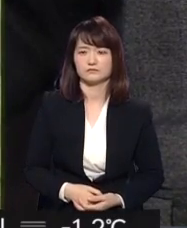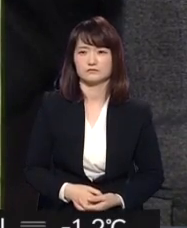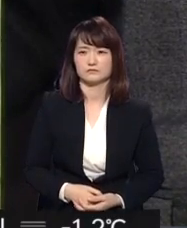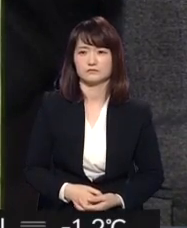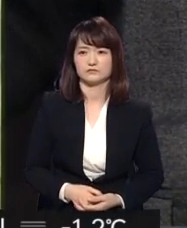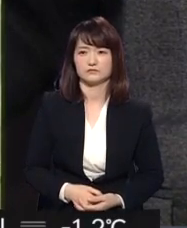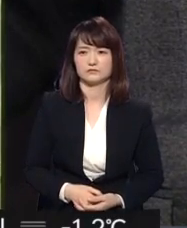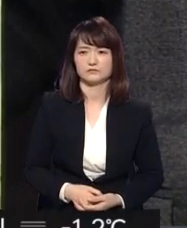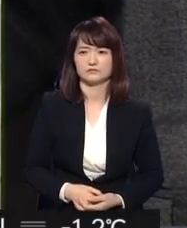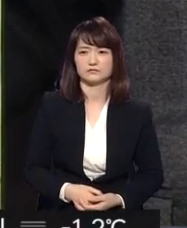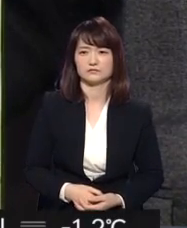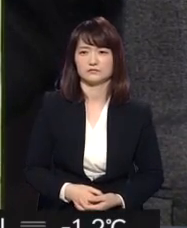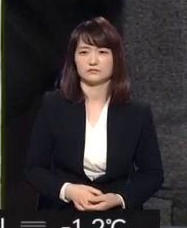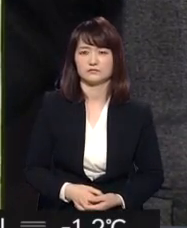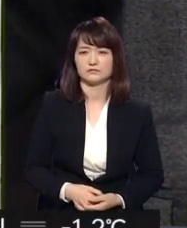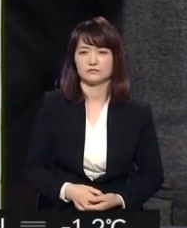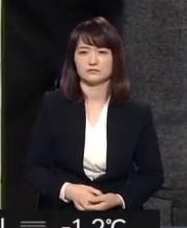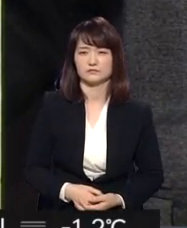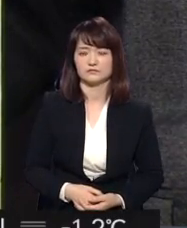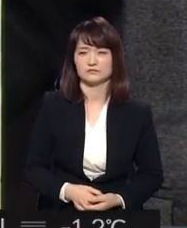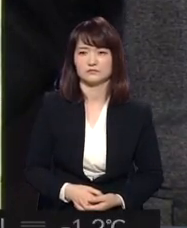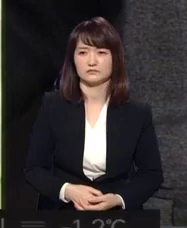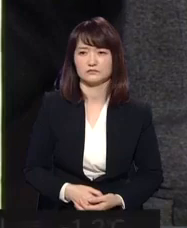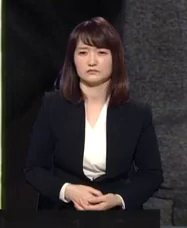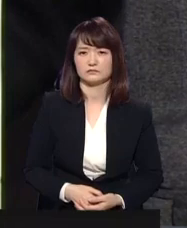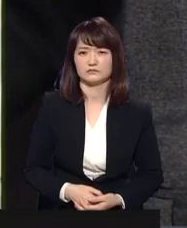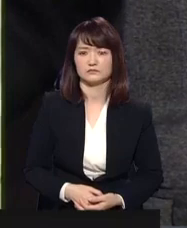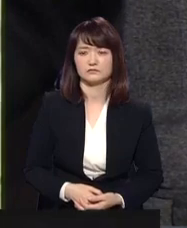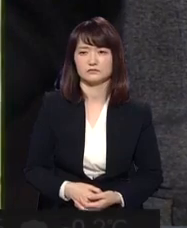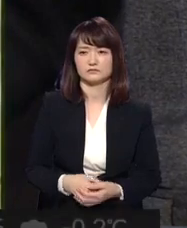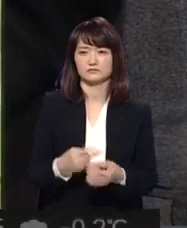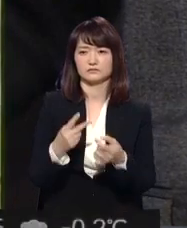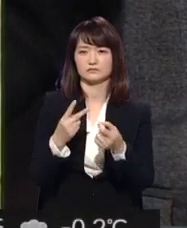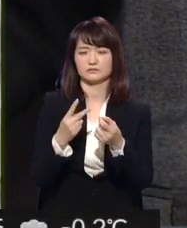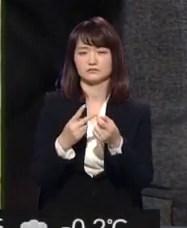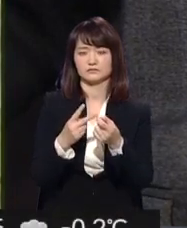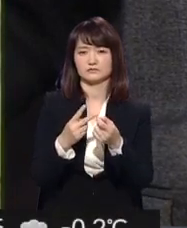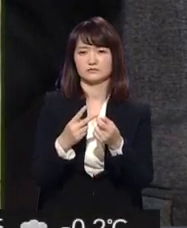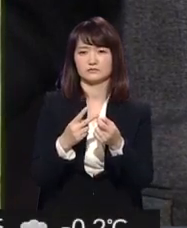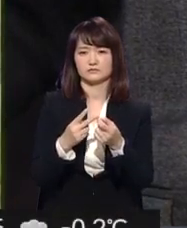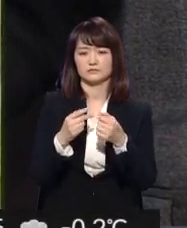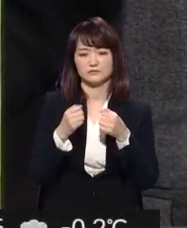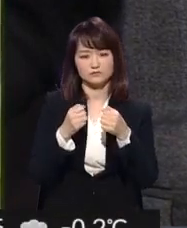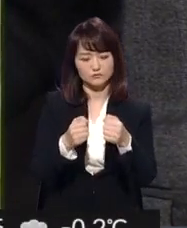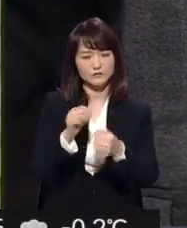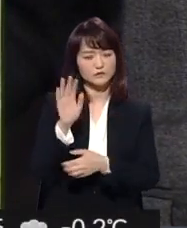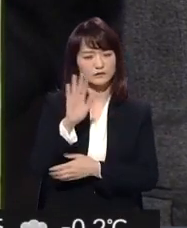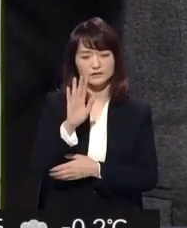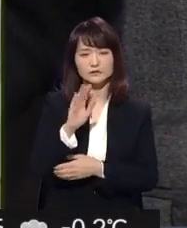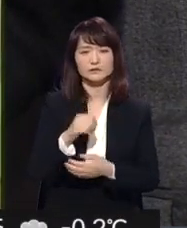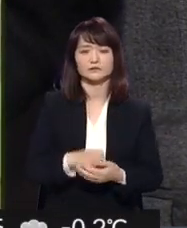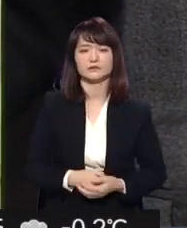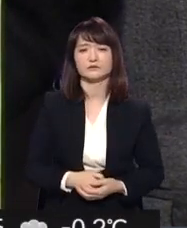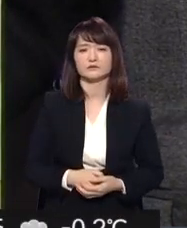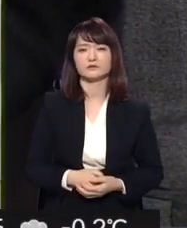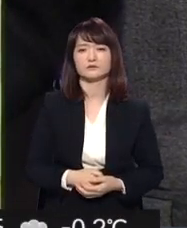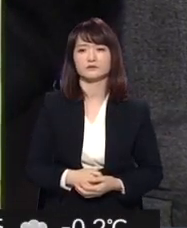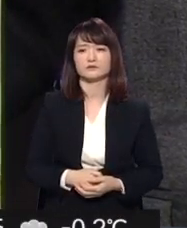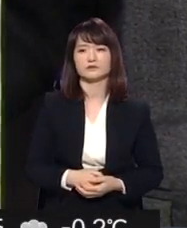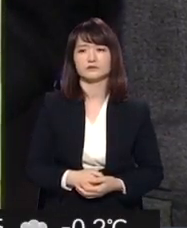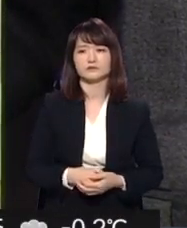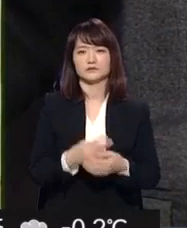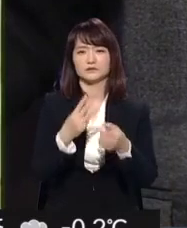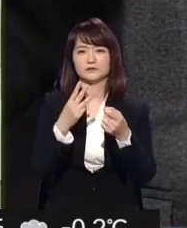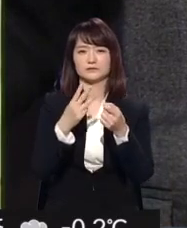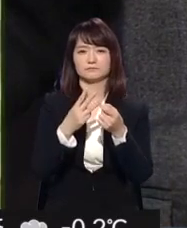차량은 일단 제가 제외가 되었고요 두 번째 차량도 역시 운전을 하지 않는 차주라서 제외가 됐습니다 그리고